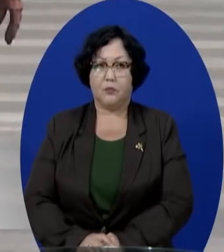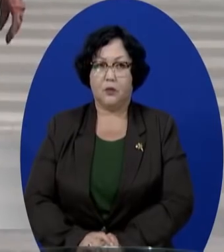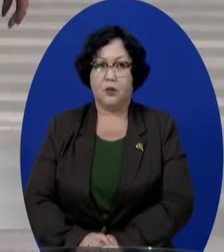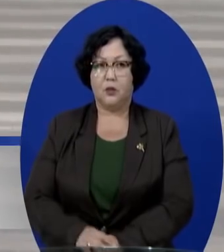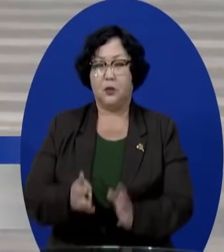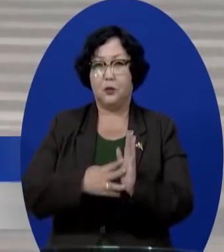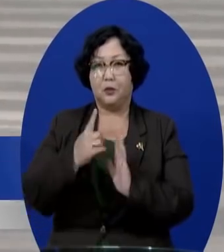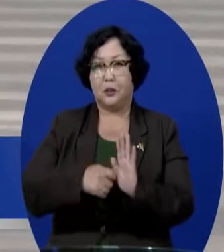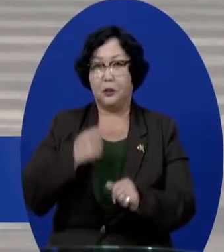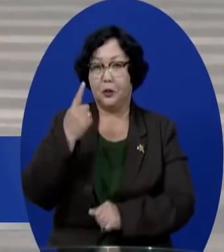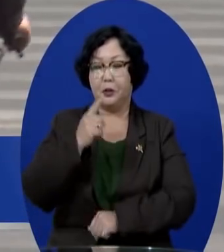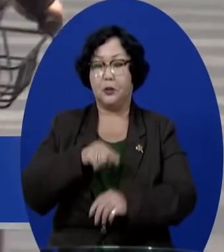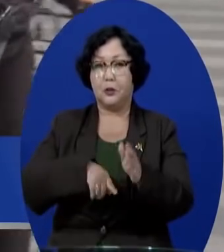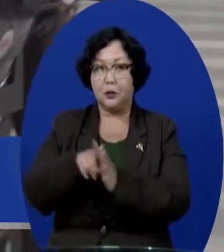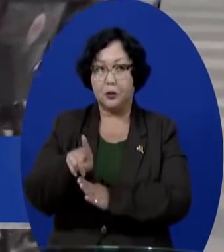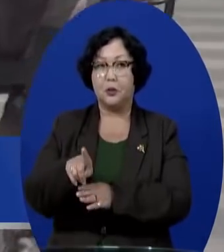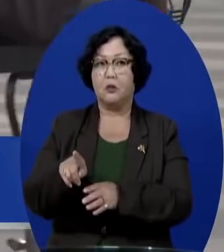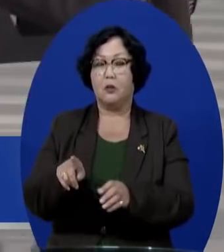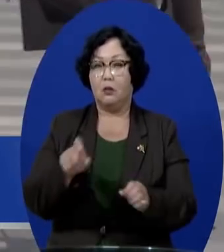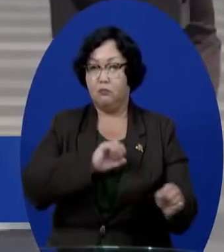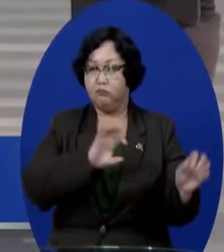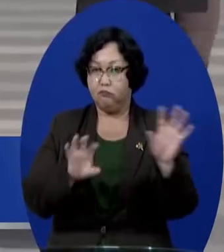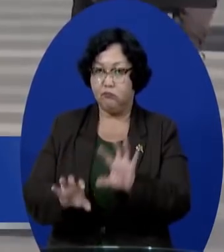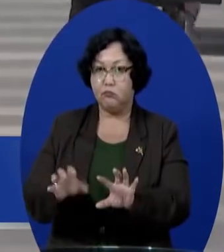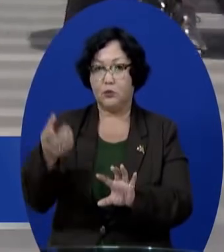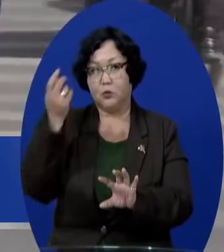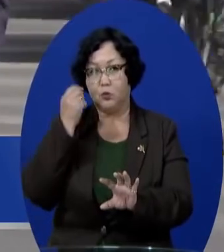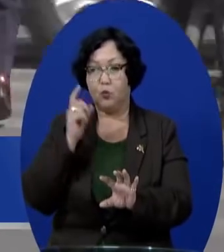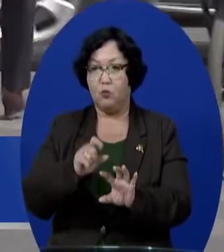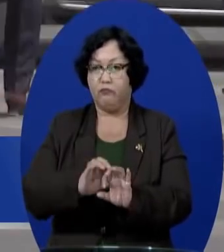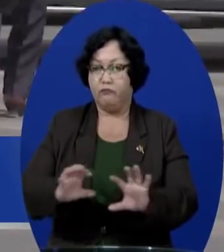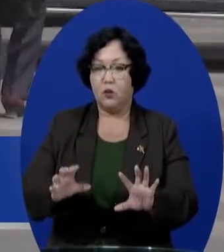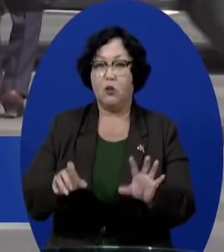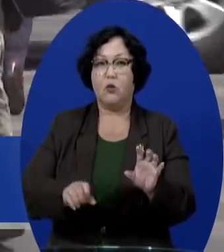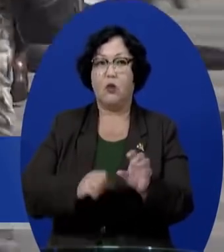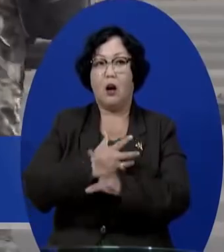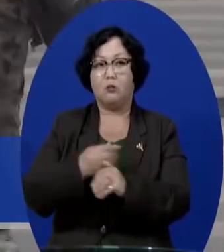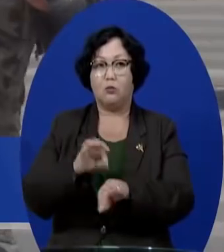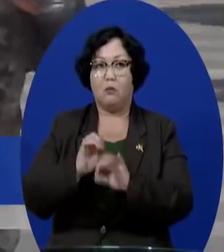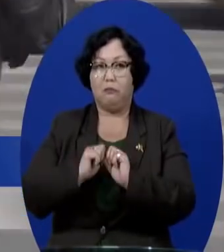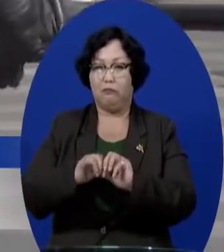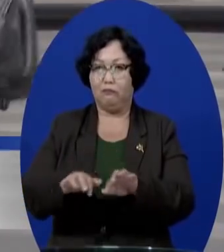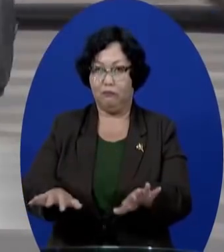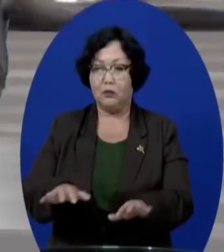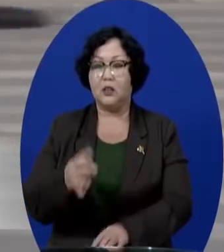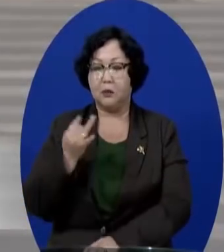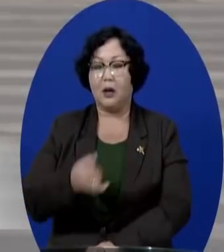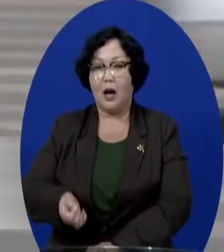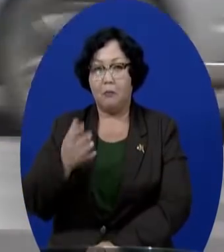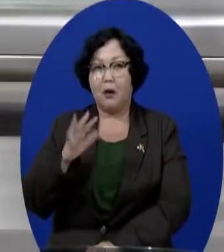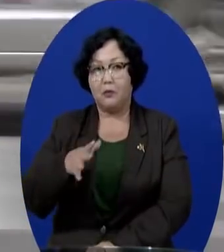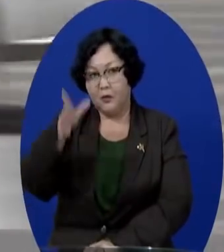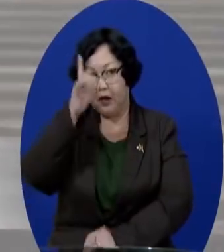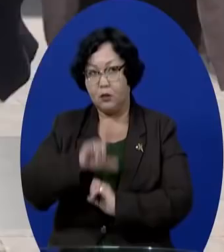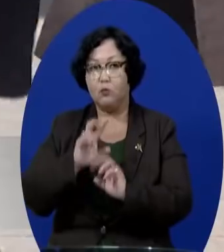Хичээлийн шинжил эхэлж танхим болон цахимаар суралцах үед хүний бөөгнөрөл үүснэ. Үүний дагаад халдвар нэмэгдэж тархалтын тоо өсөх төсөөллийг эрдэмтэд тооцоолжээ.